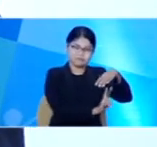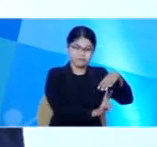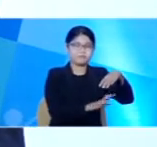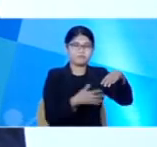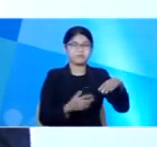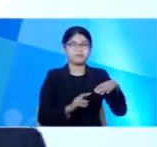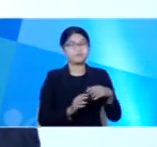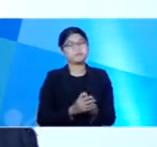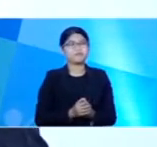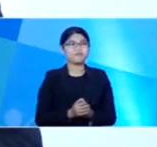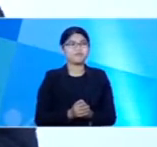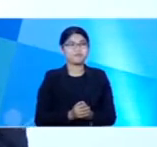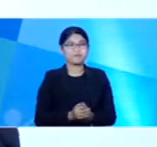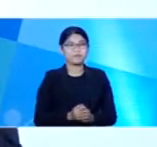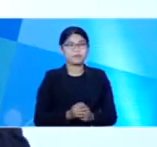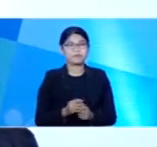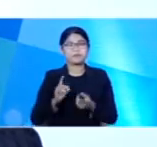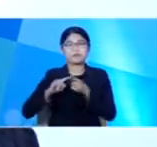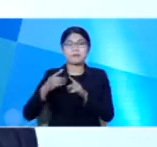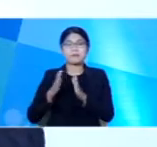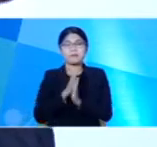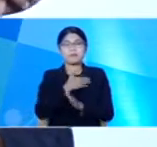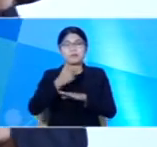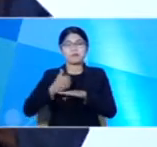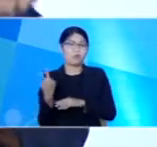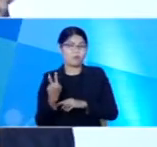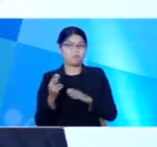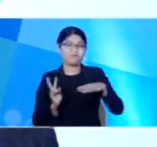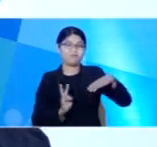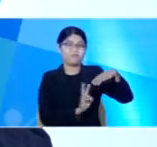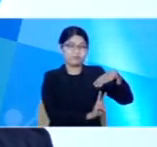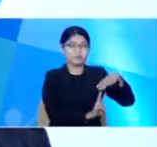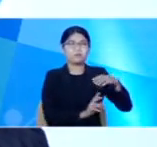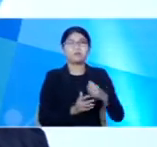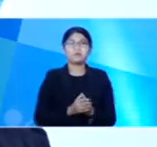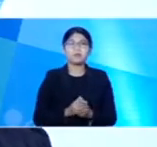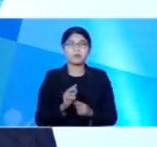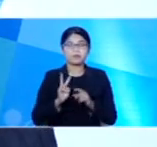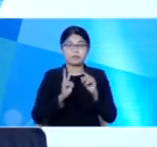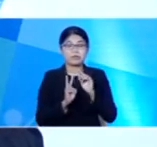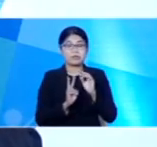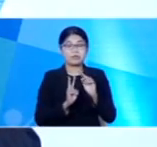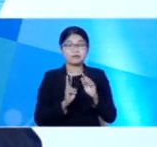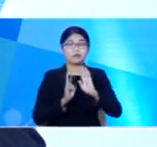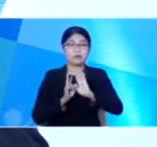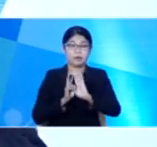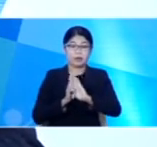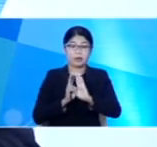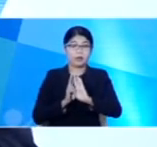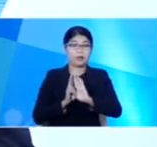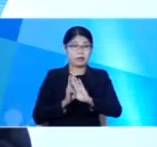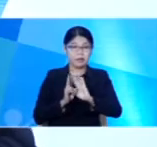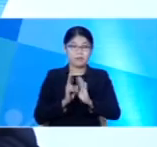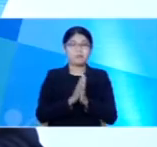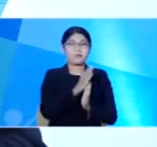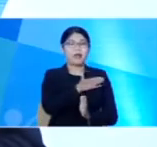รนะวัดลาดเป็นคู่ซีนะคู่ซีนะแล้วผมเรียกองค์นั้นว่า ผมเรียกองค์นั้นว่าพระส